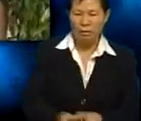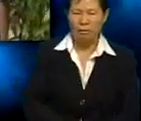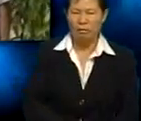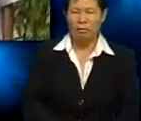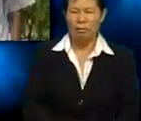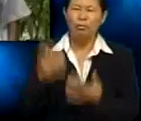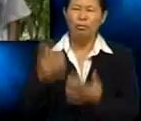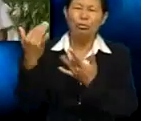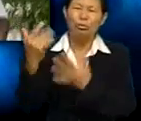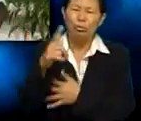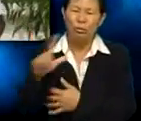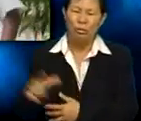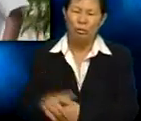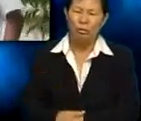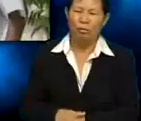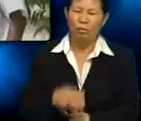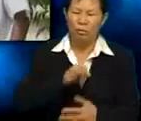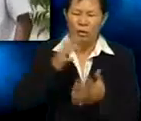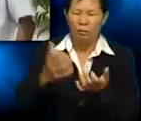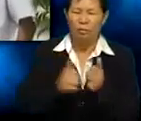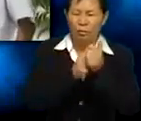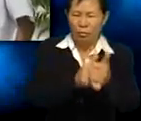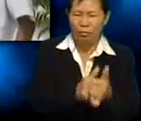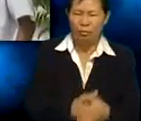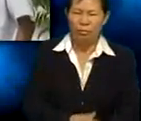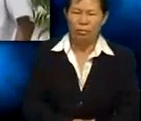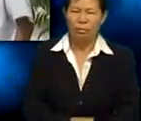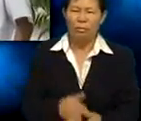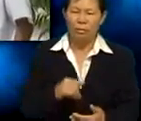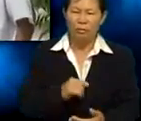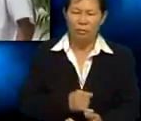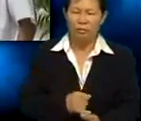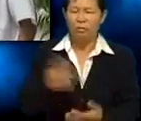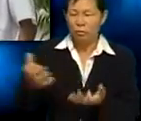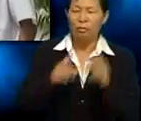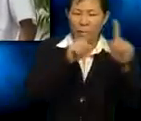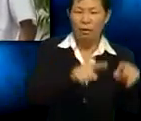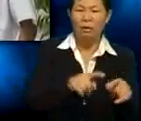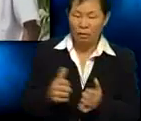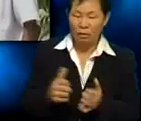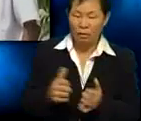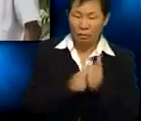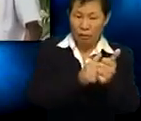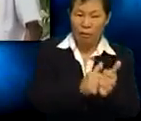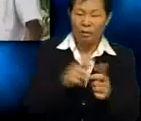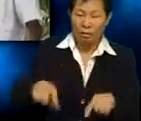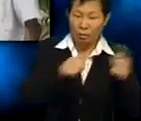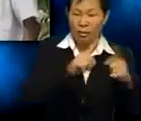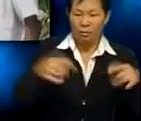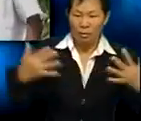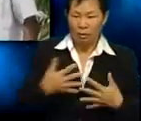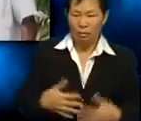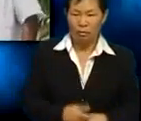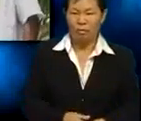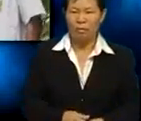Lama tunggulah. Saya pun nak ikut juga. Awak nak pergi tapi takut. Ha, tengok saya ni. Tak payah bagi tahu mak saya. Tak kisahlah,